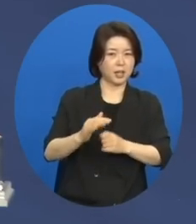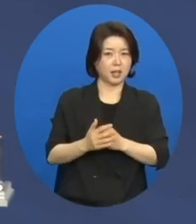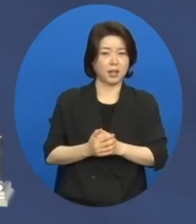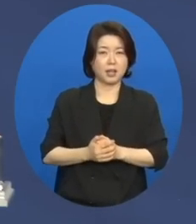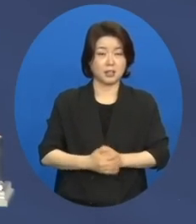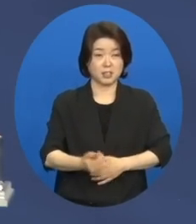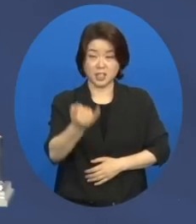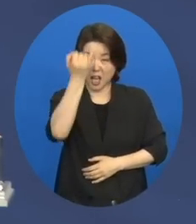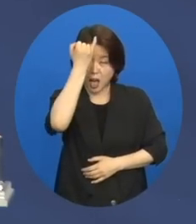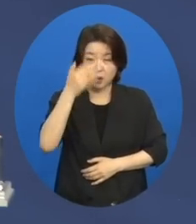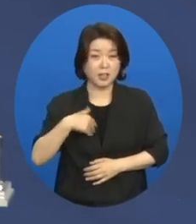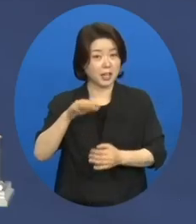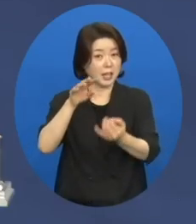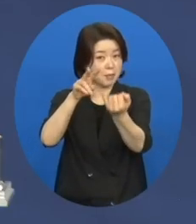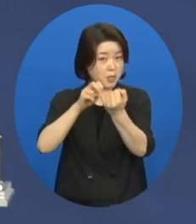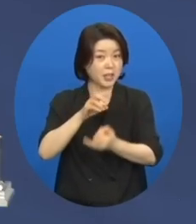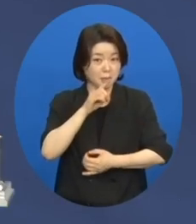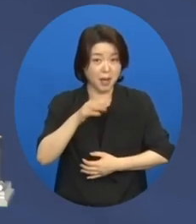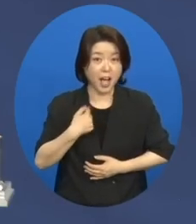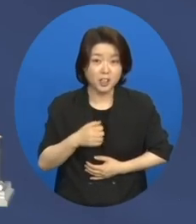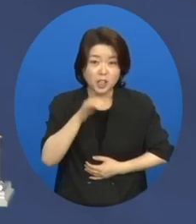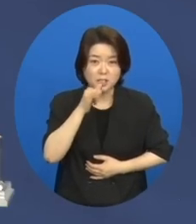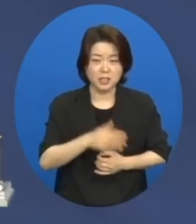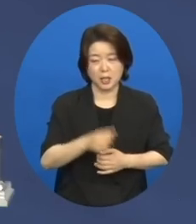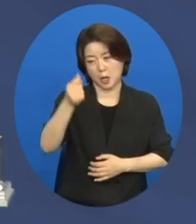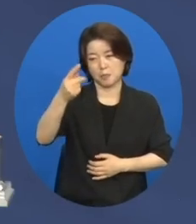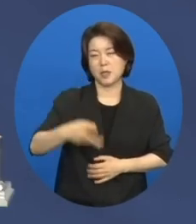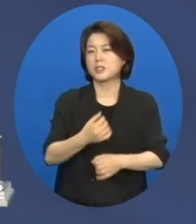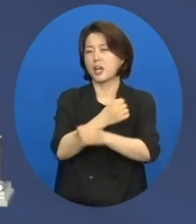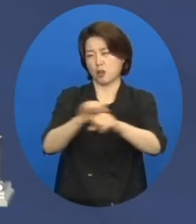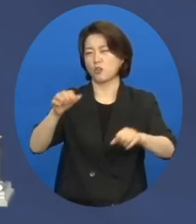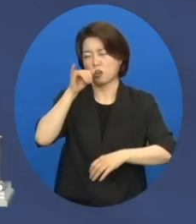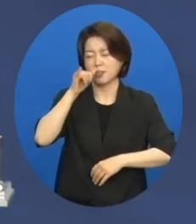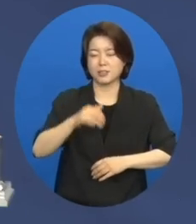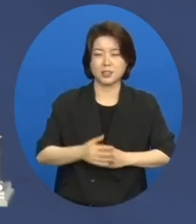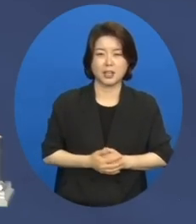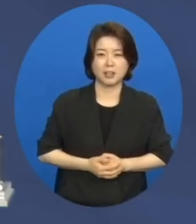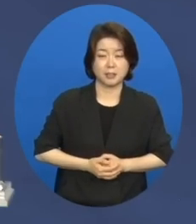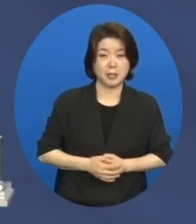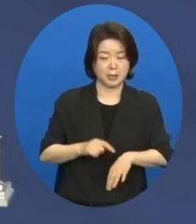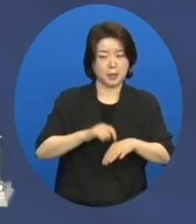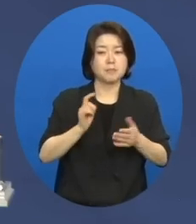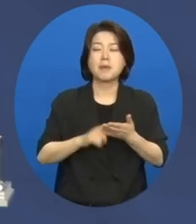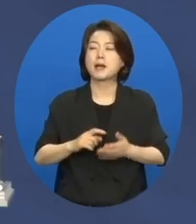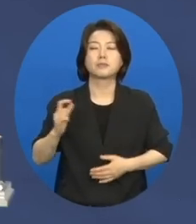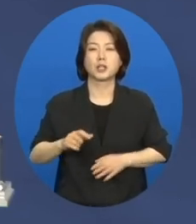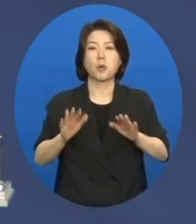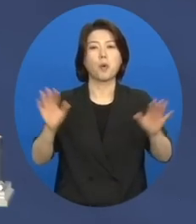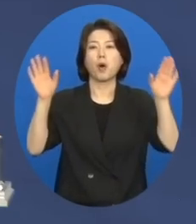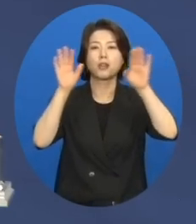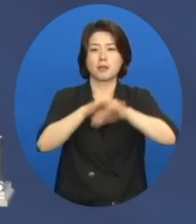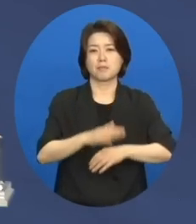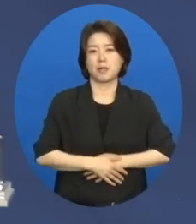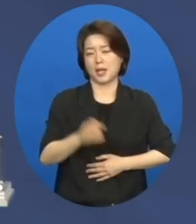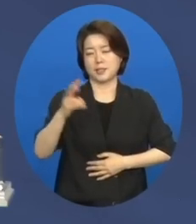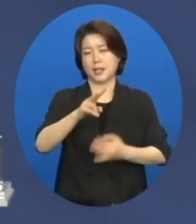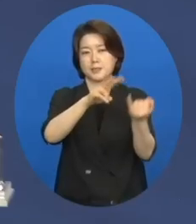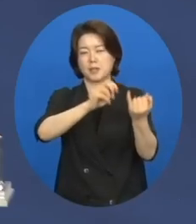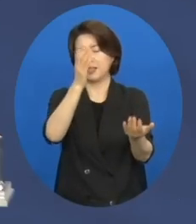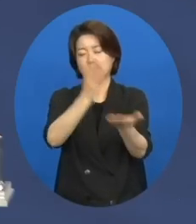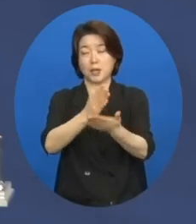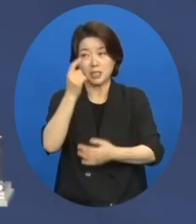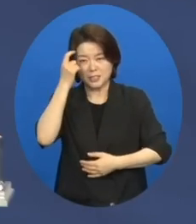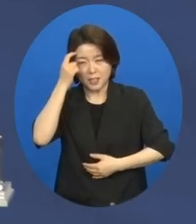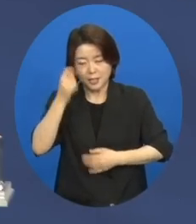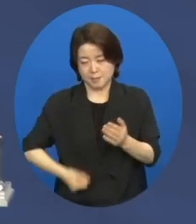내가 미워한다고 얘기했는데 몇 차례 용서했어요. 그래 용서하고 마음을 다지고 오늘 밤에는 다시 미워하지 말아야지